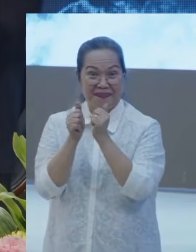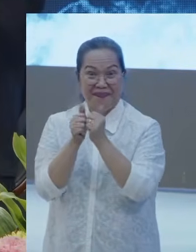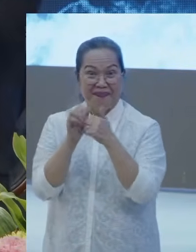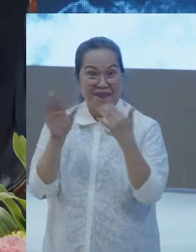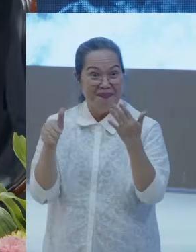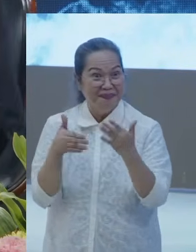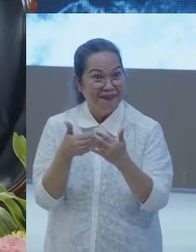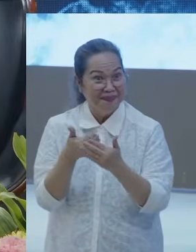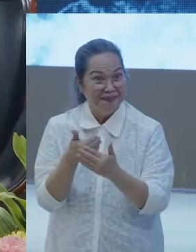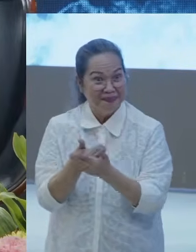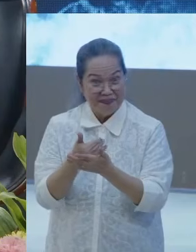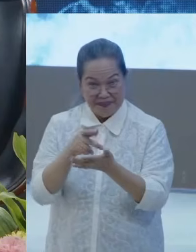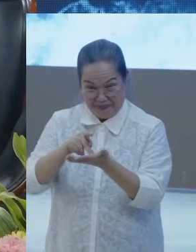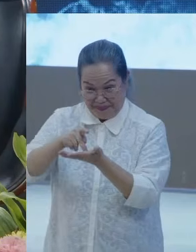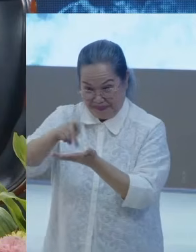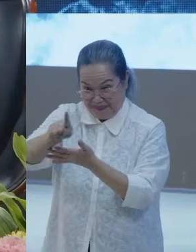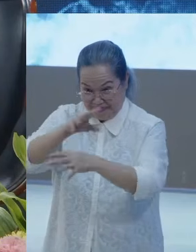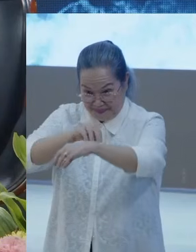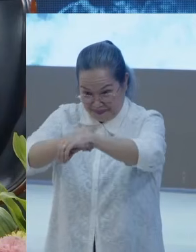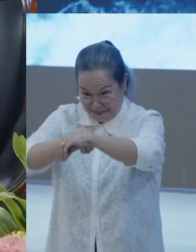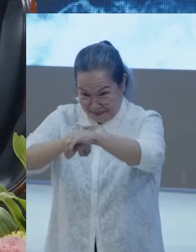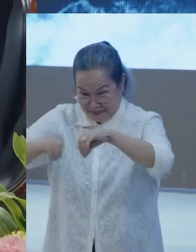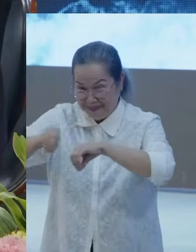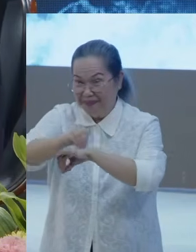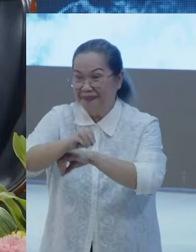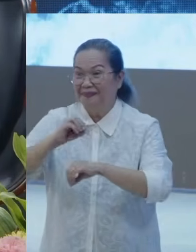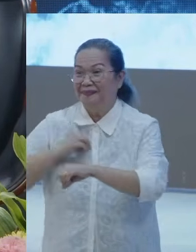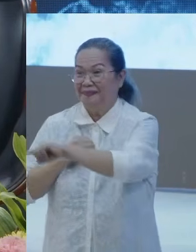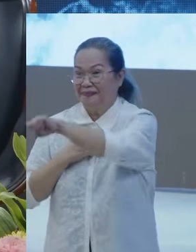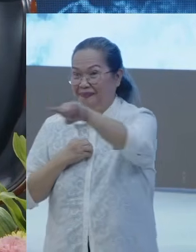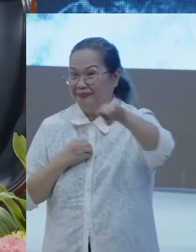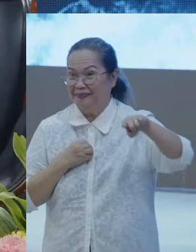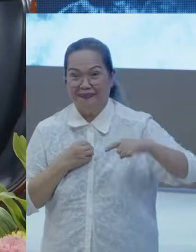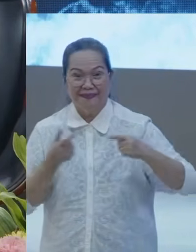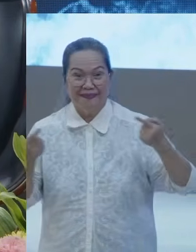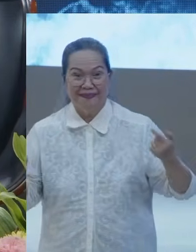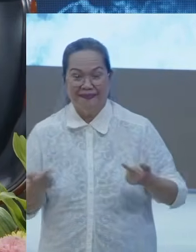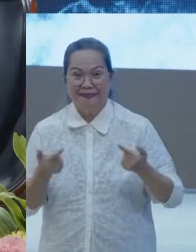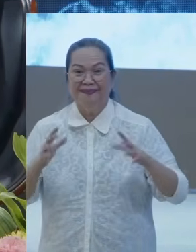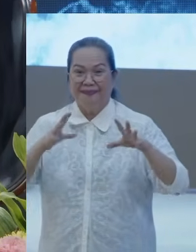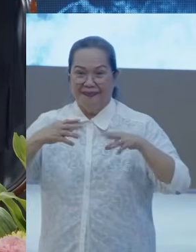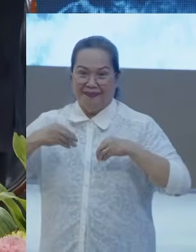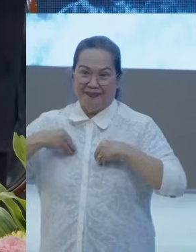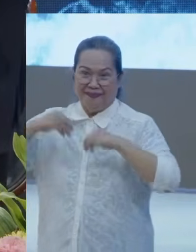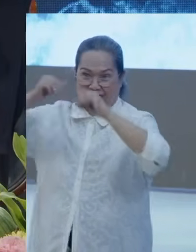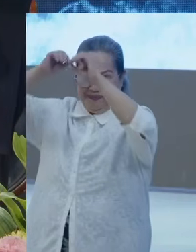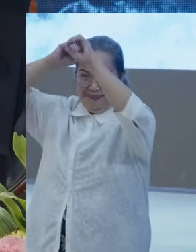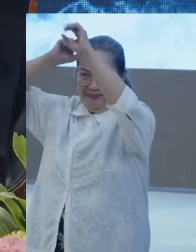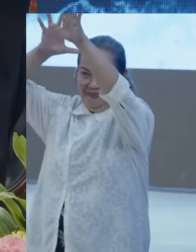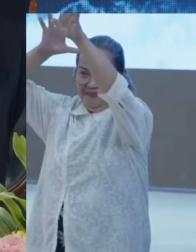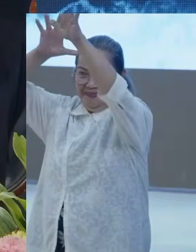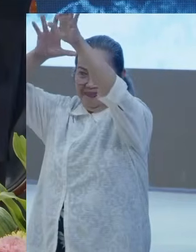yung ginawa niyang pagbabayad sala ng ating mga sala ay tinanggap ng Diyos.